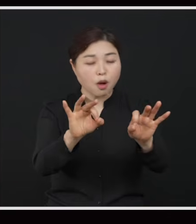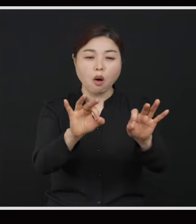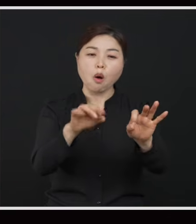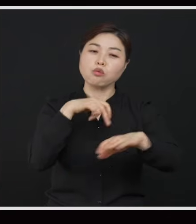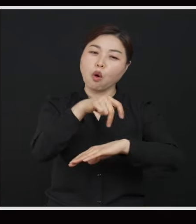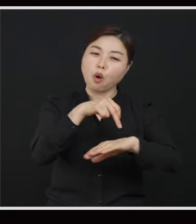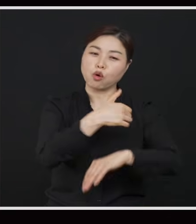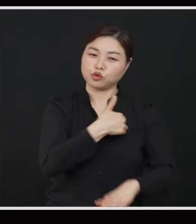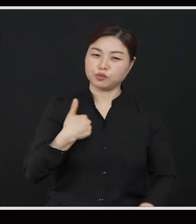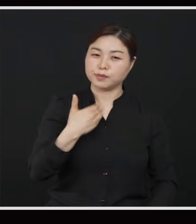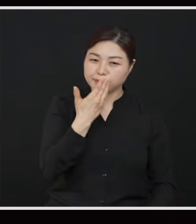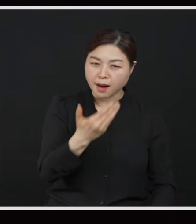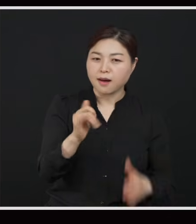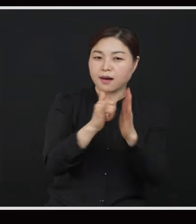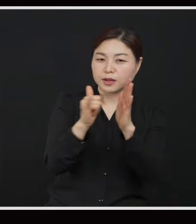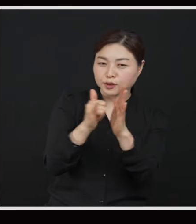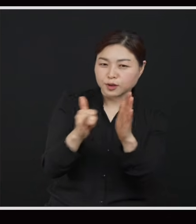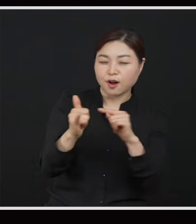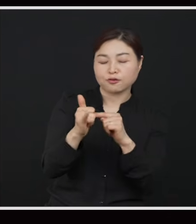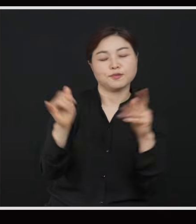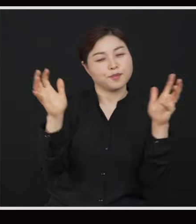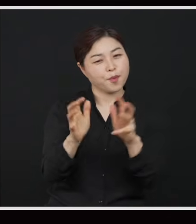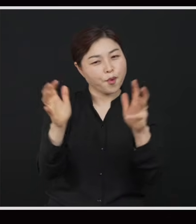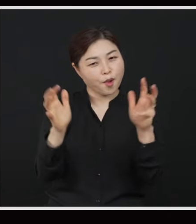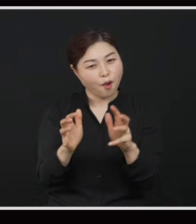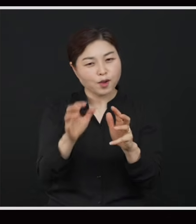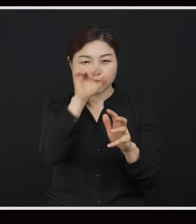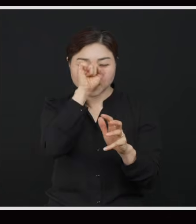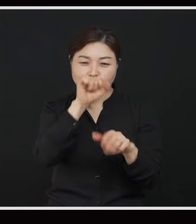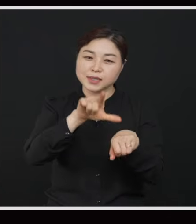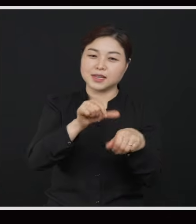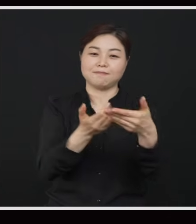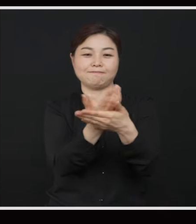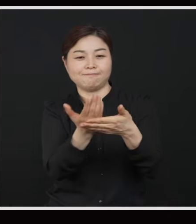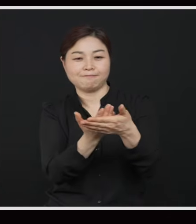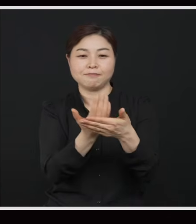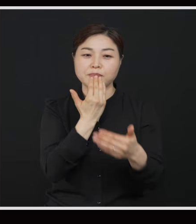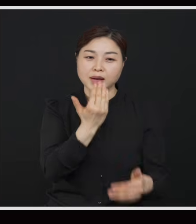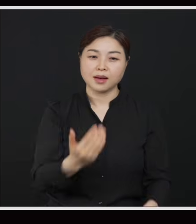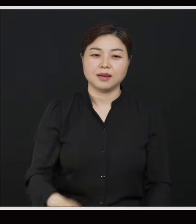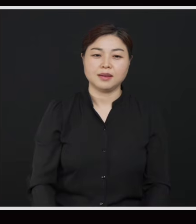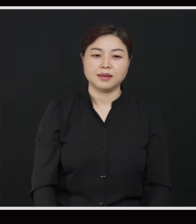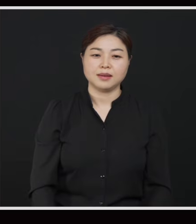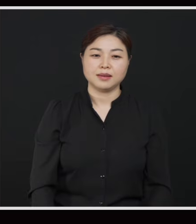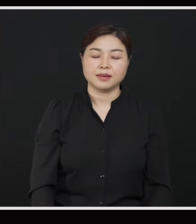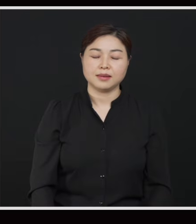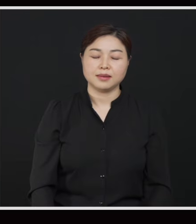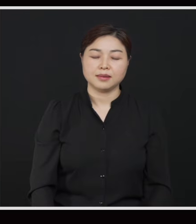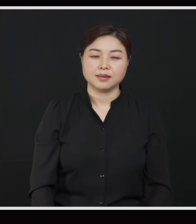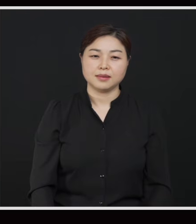아직도 정상 생활을 할 수 있고 가족들하고 좋은 시간을 보낼 수 있고,